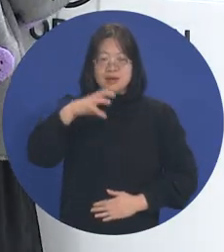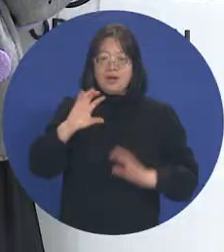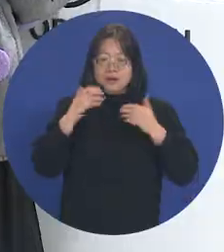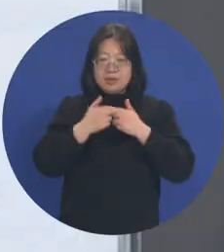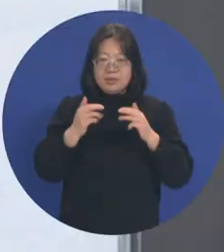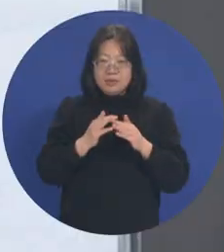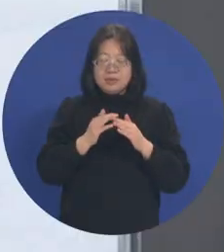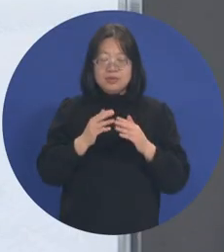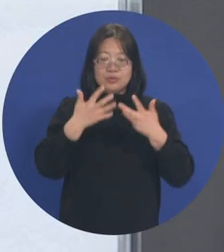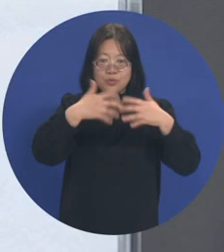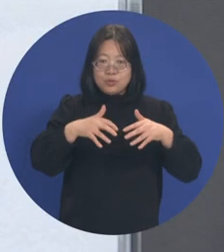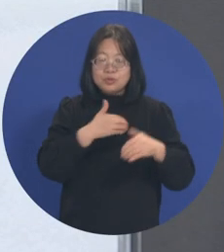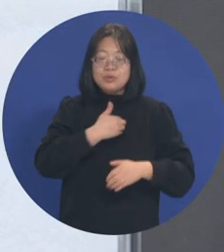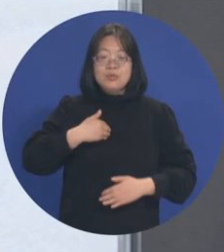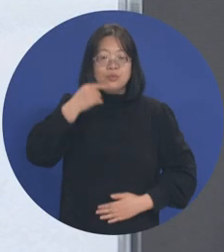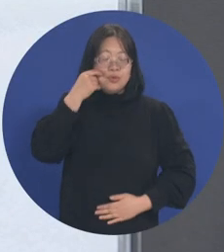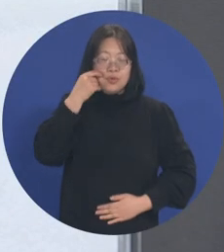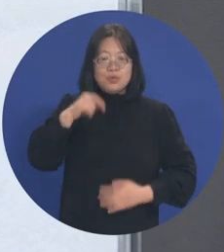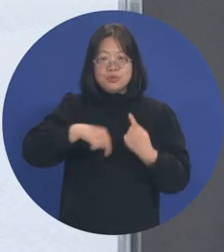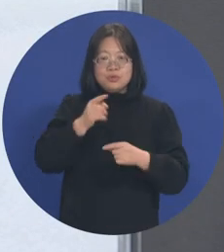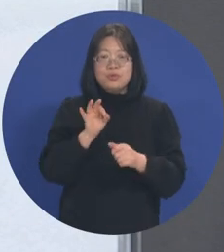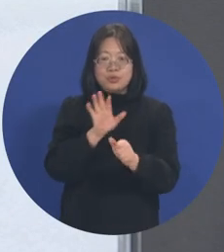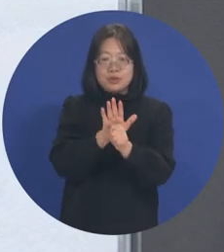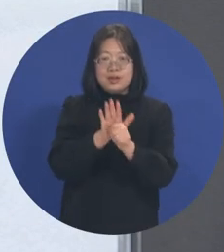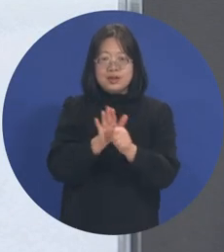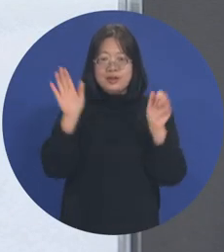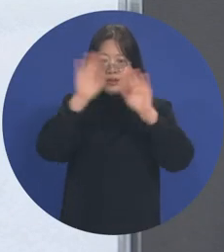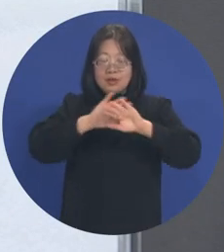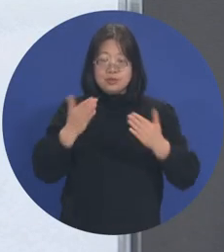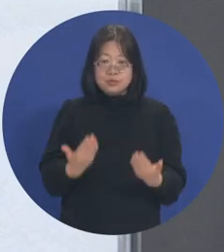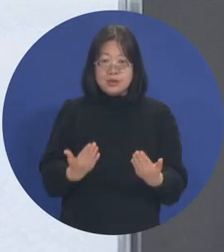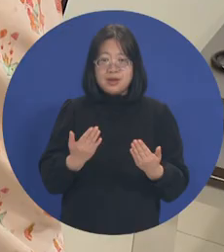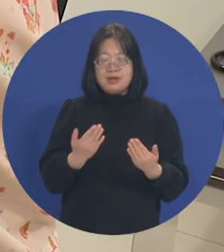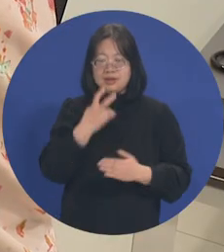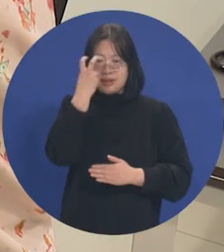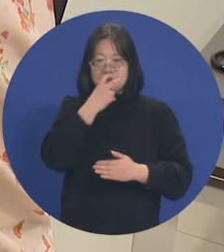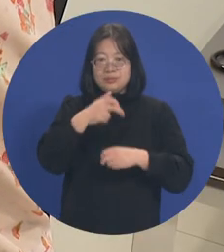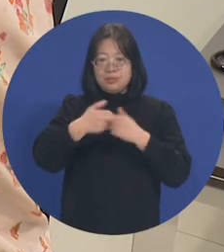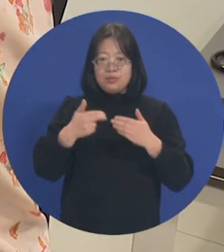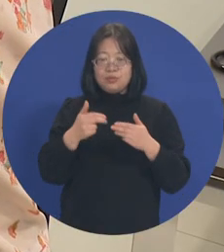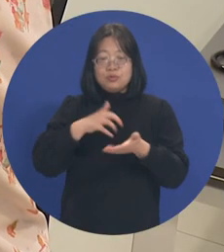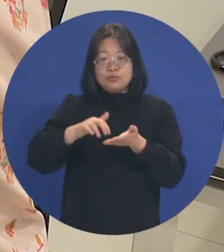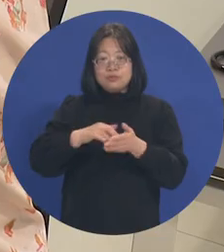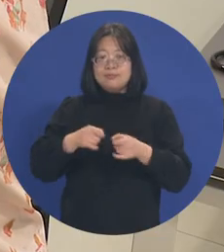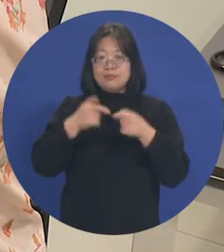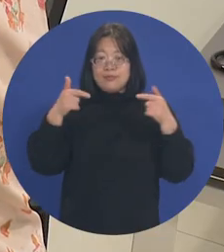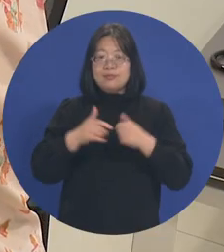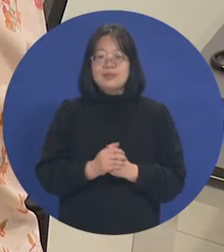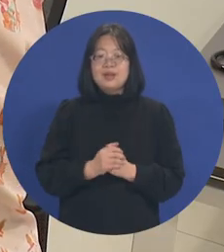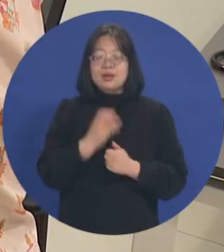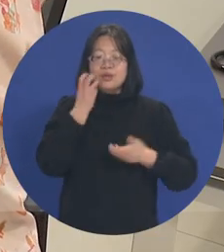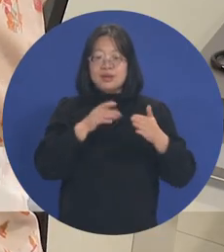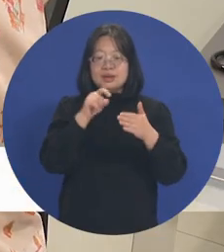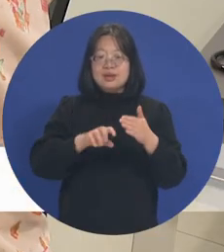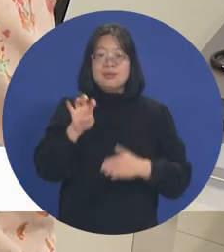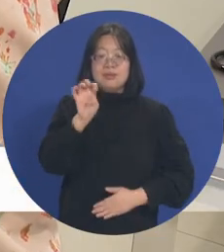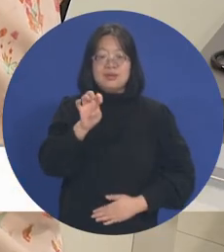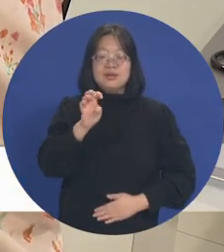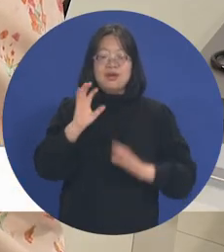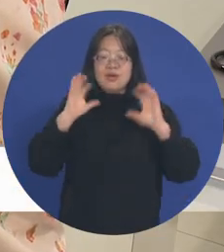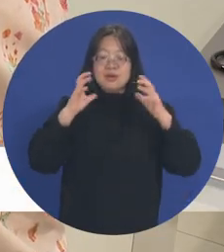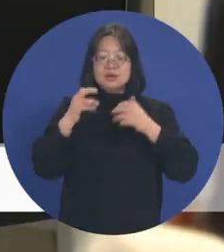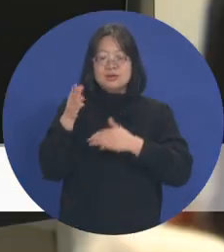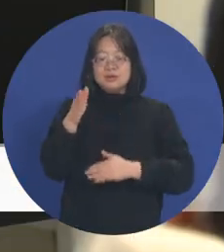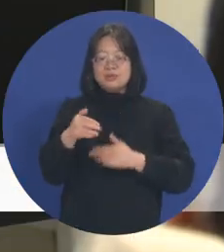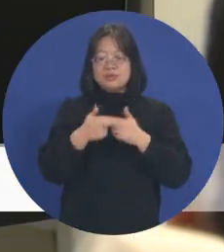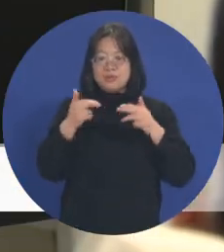못하는 의료기관이라도 운영비를 지원해 야간과 휴일에 진료하는 병원을 늘린 겁니다. 이로써 도내엔 총 40개의